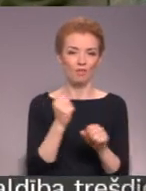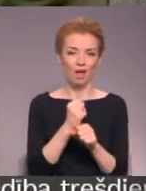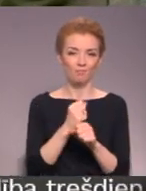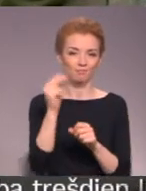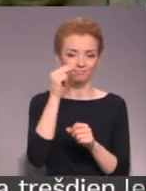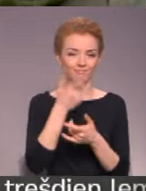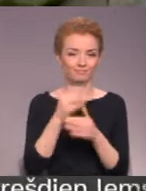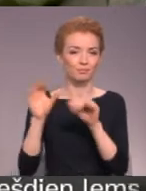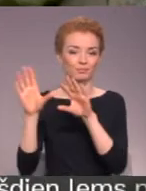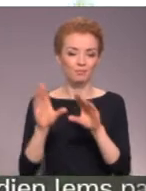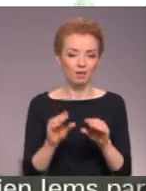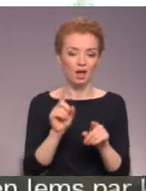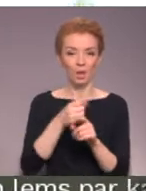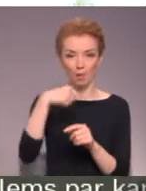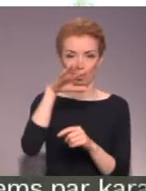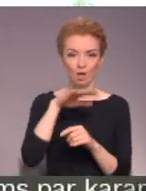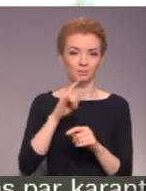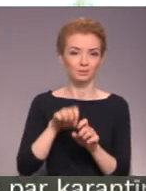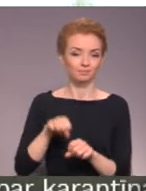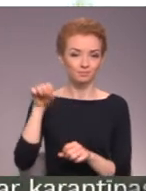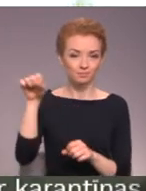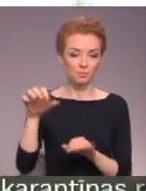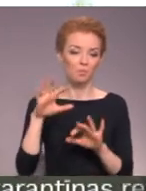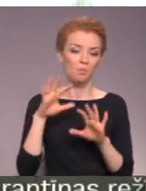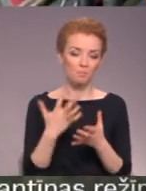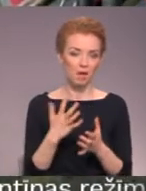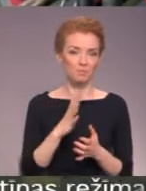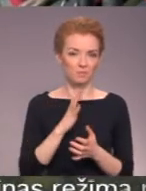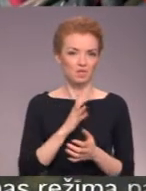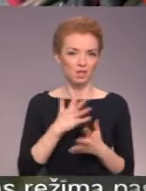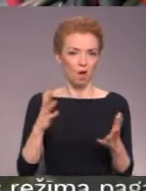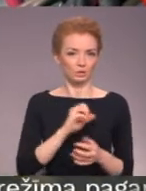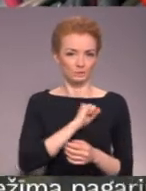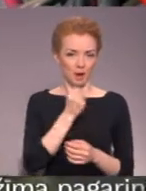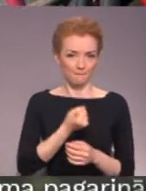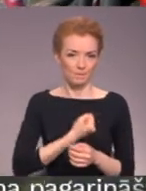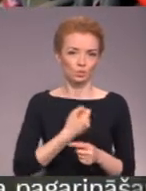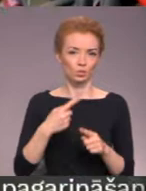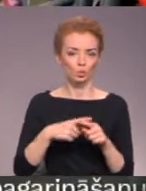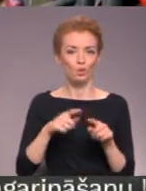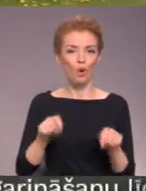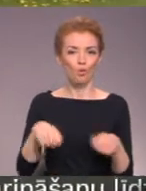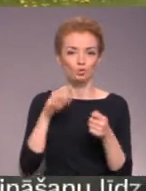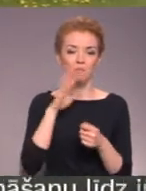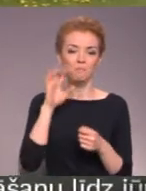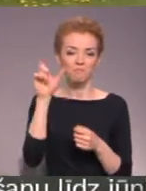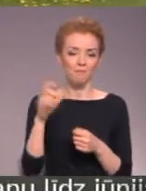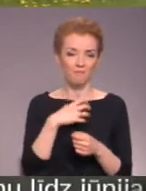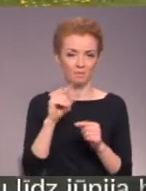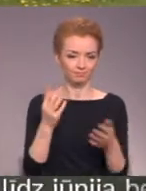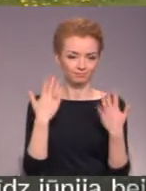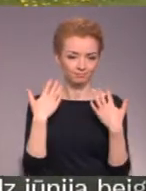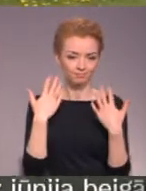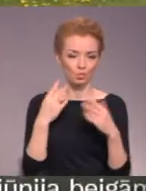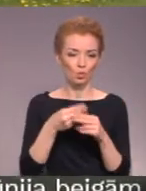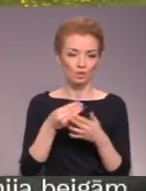darboties atsākuši arī bērnu dārzi, taču šis laiks ir prasījis daudz izturības un audžu mamām nepieciešamas atelpas brīdis. Tas nozīmē